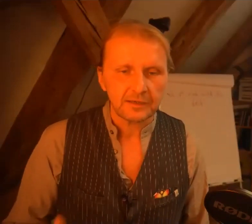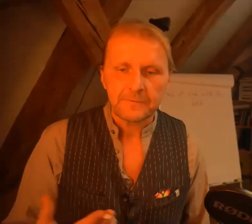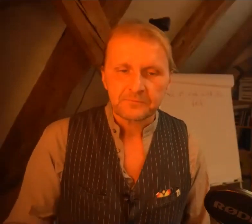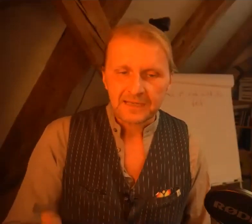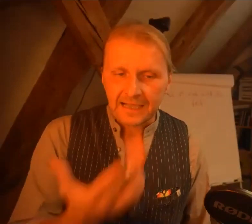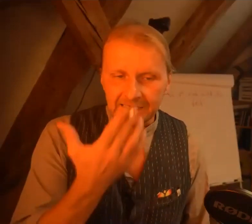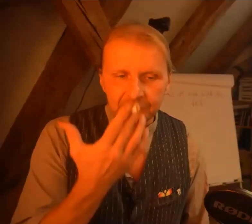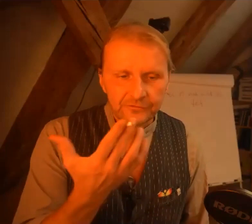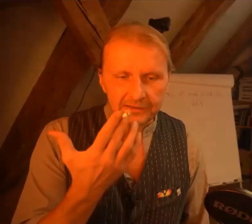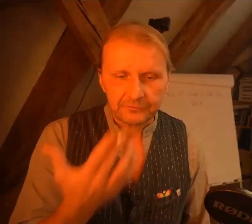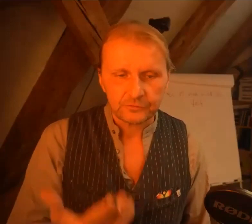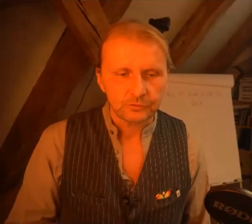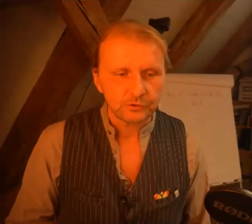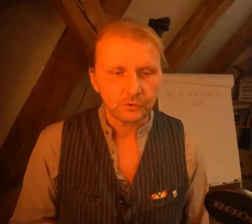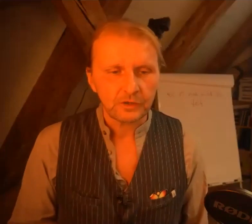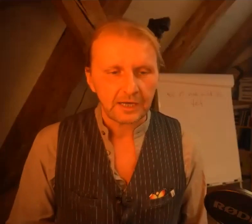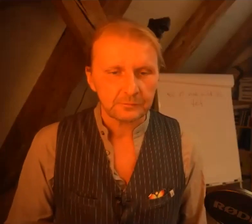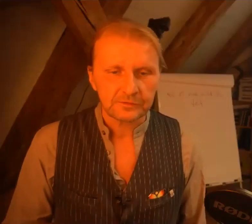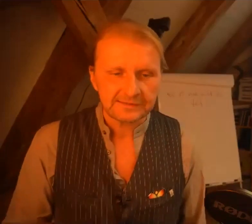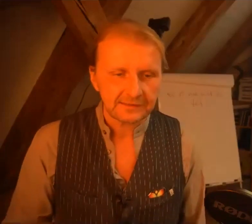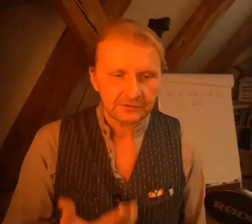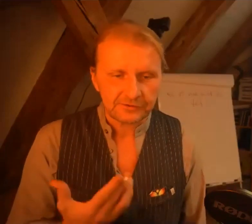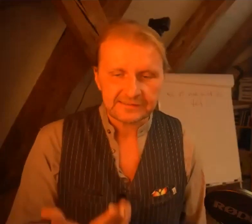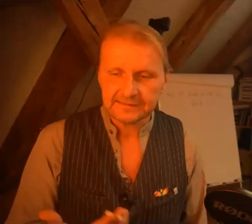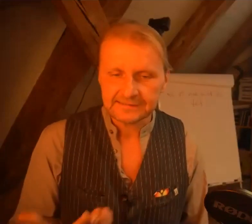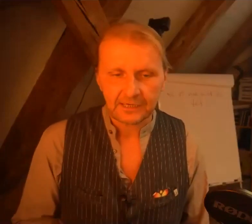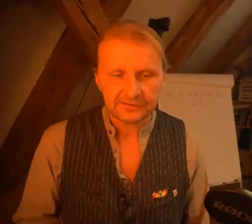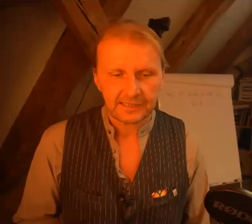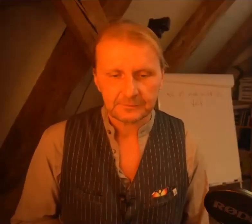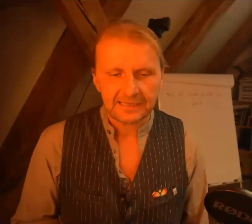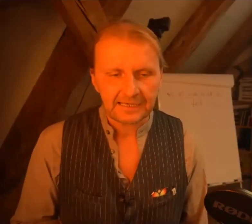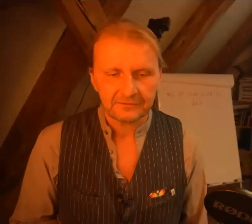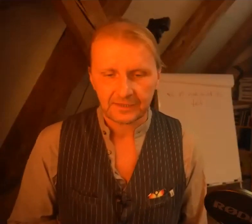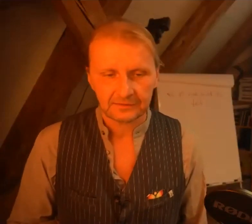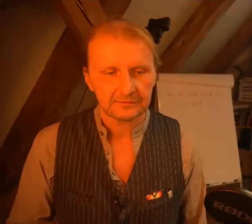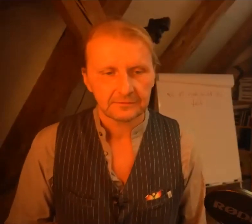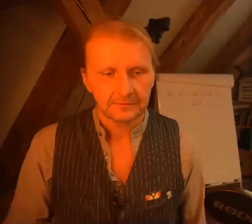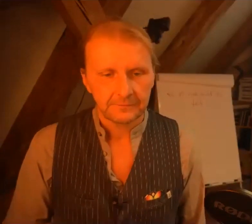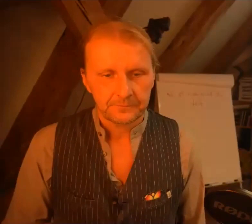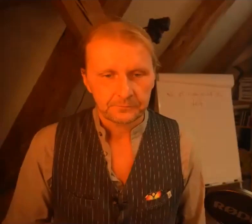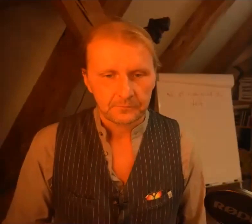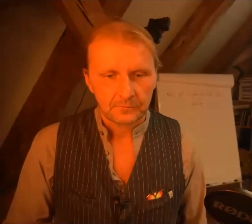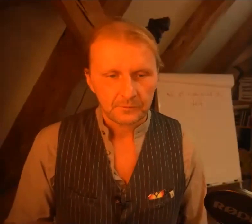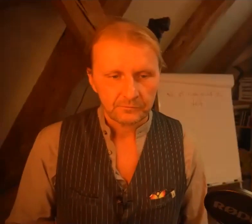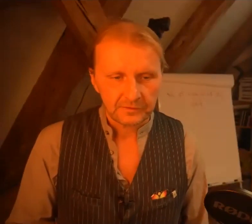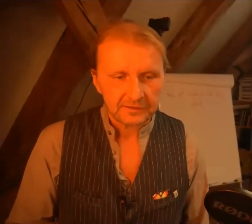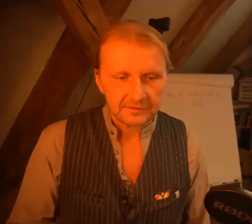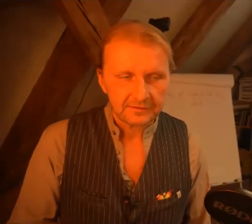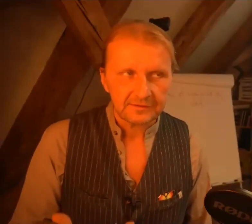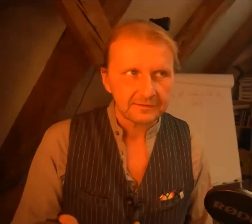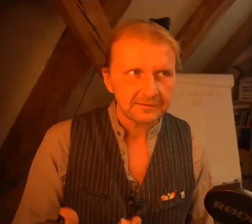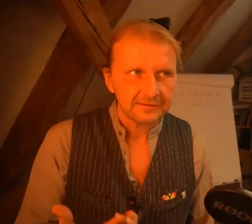unter Eigenvergiftung, durch Rückatmung dieser Toxine, die sie ausatmen, leiden werden,